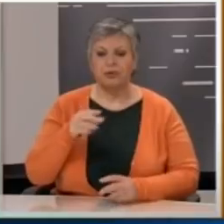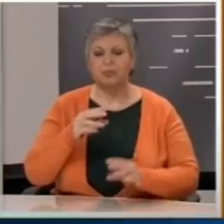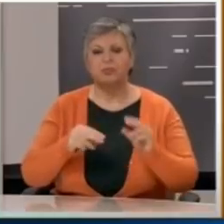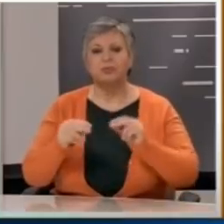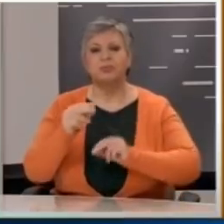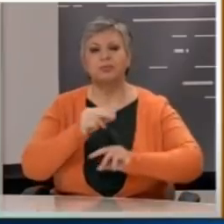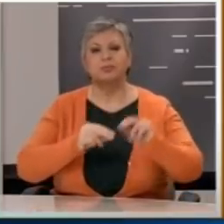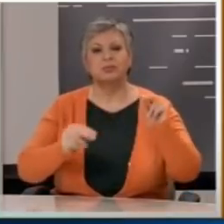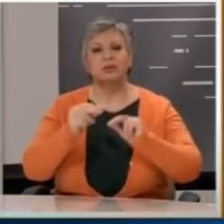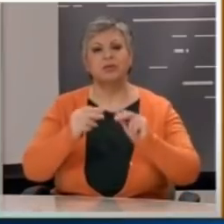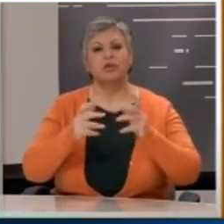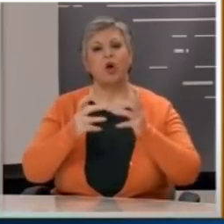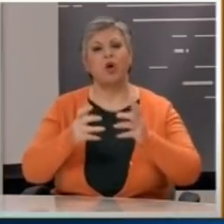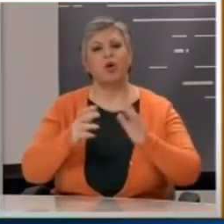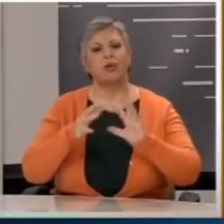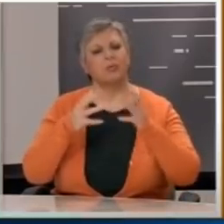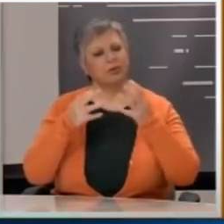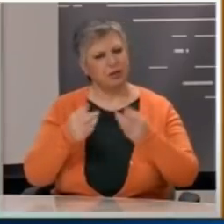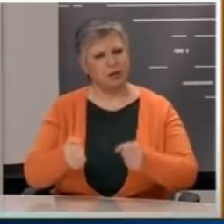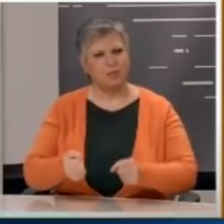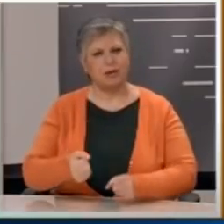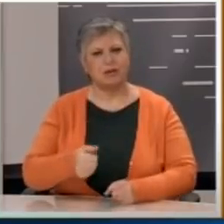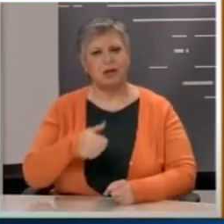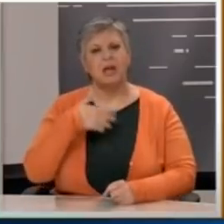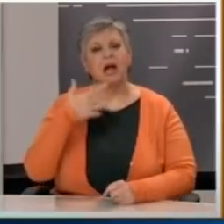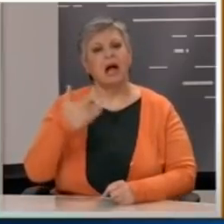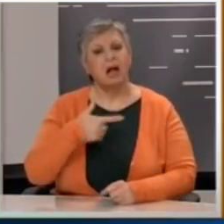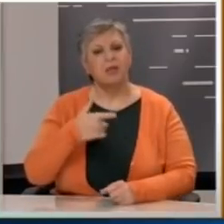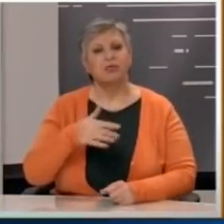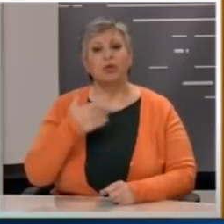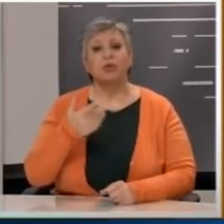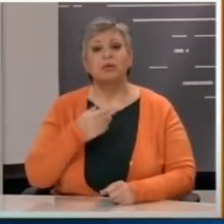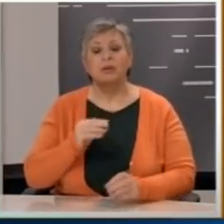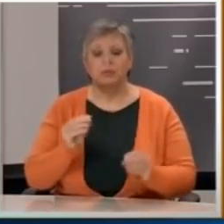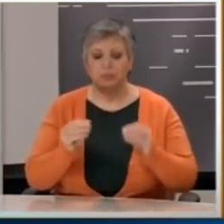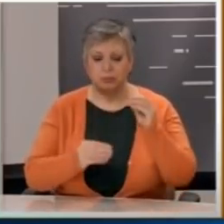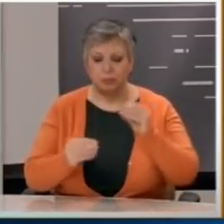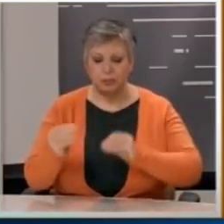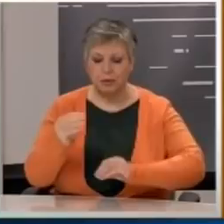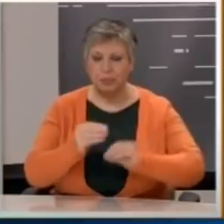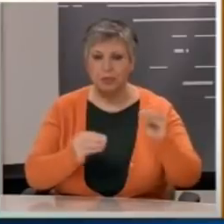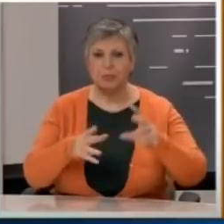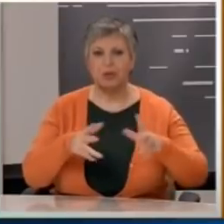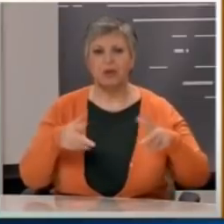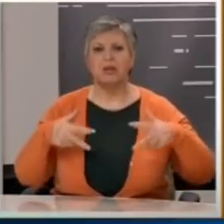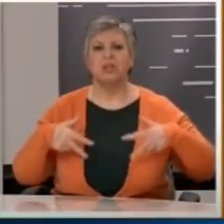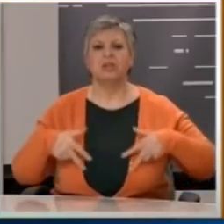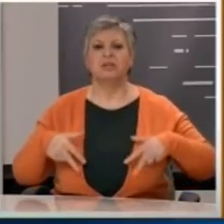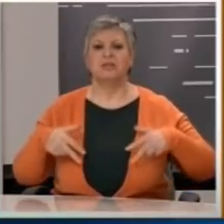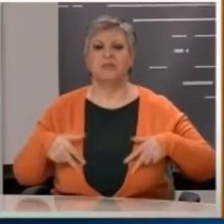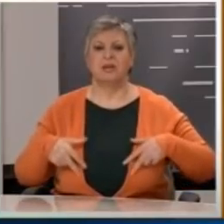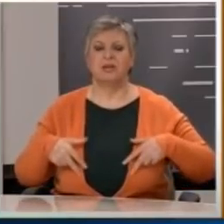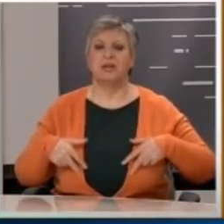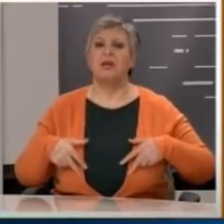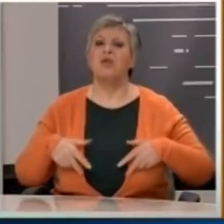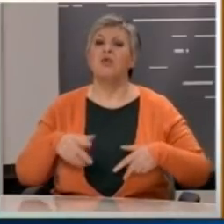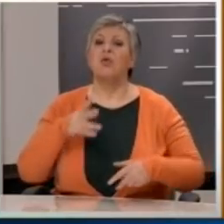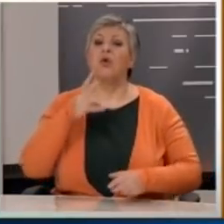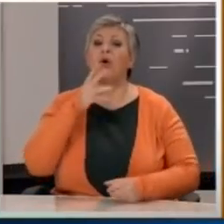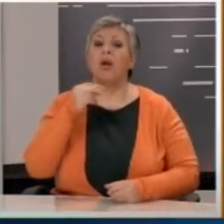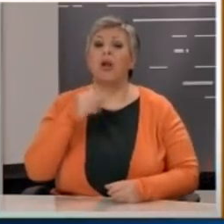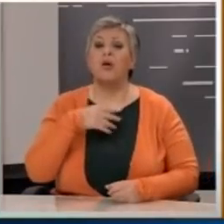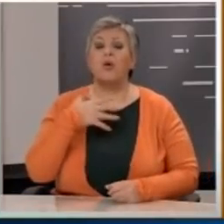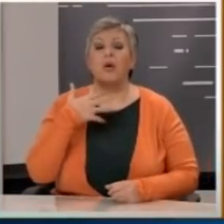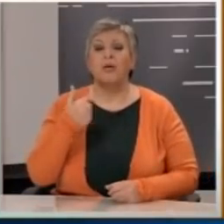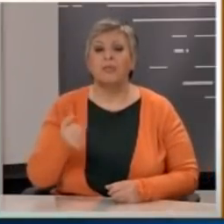ωριμότητα και θα δημιουργηθεί κυβέρνηση. Δεν θα πάνε προς εκλογές. Γιατί υπάρχει η κουλτούρα